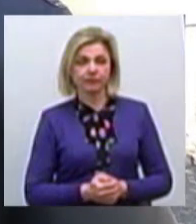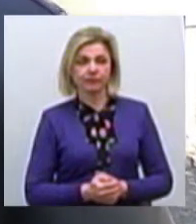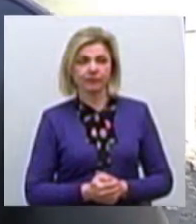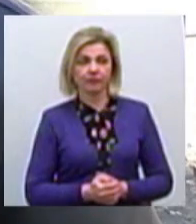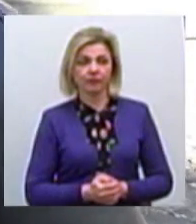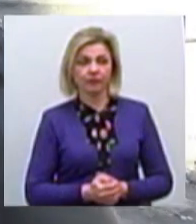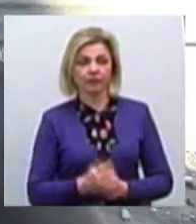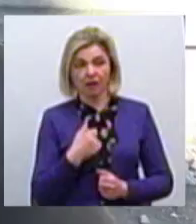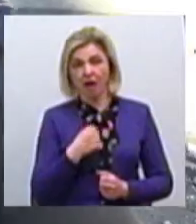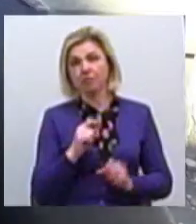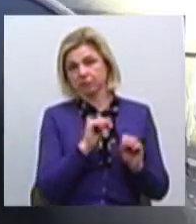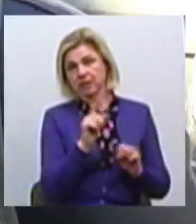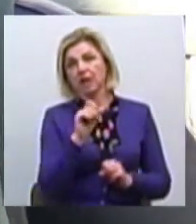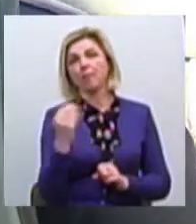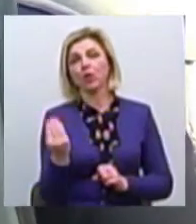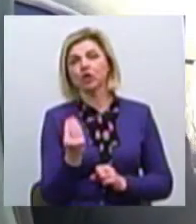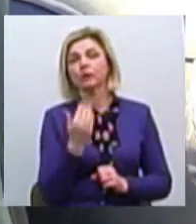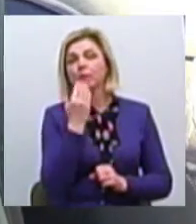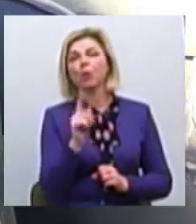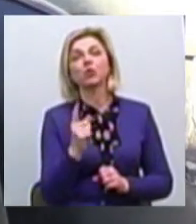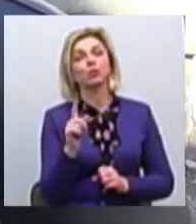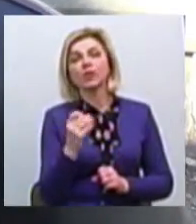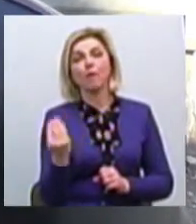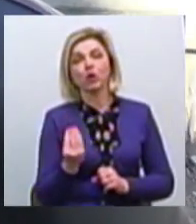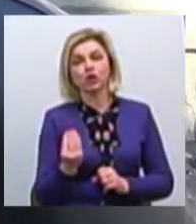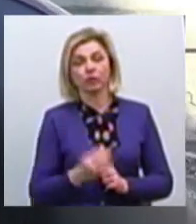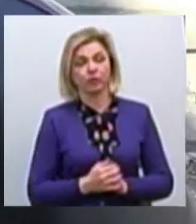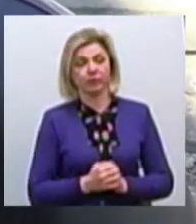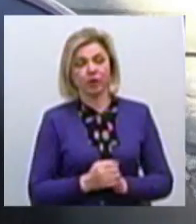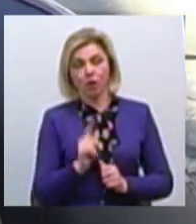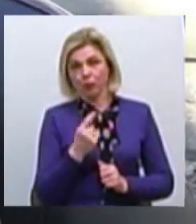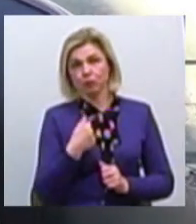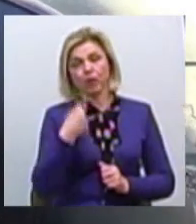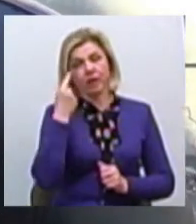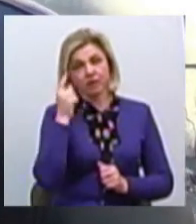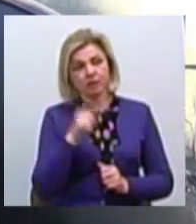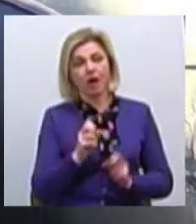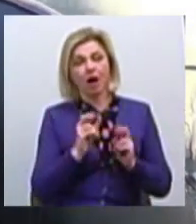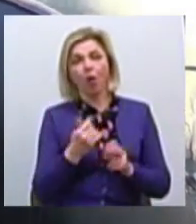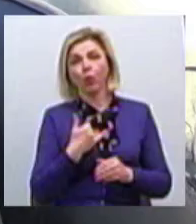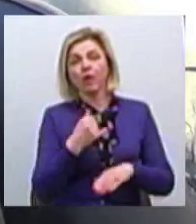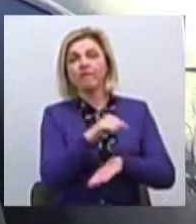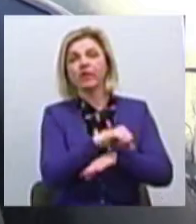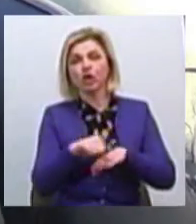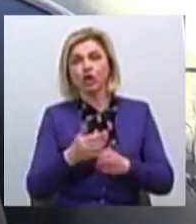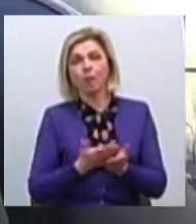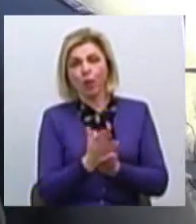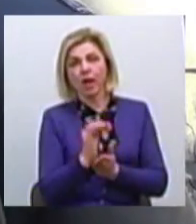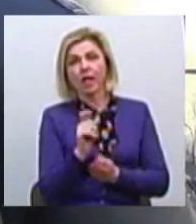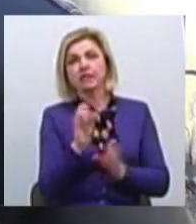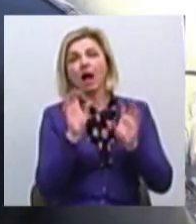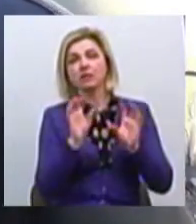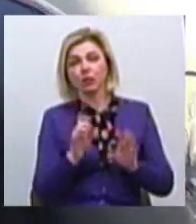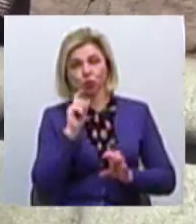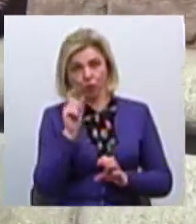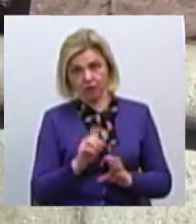Схиляюсь до Порошенка. А чому саме за Порошенка? Тому що я знаю, яка у нас зовнішня політика, я знаю Конституцію України.